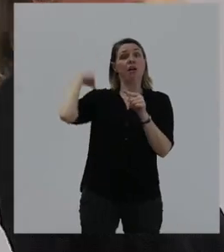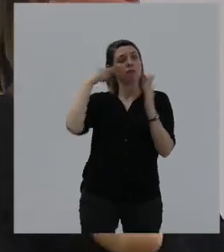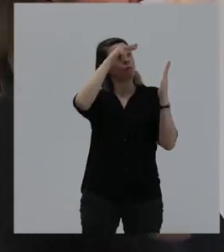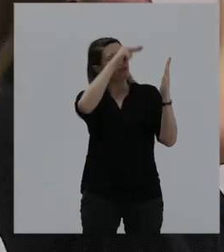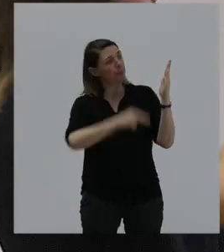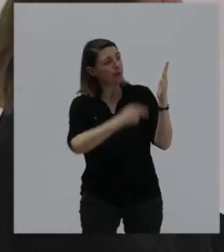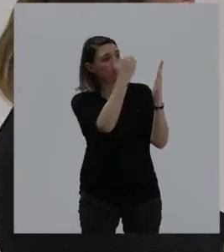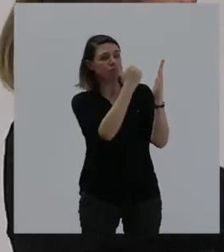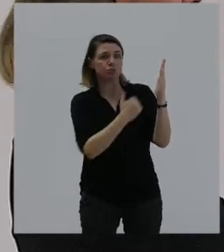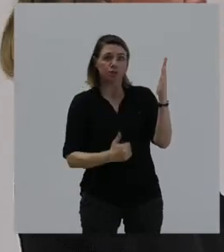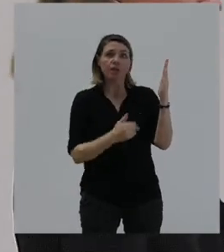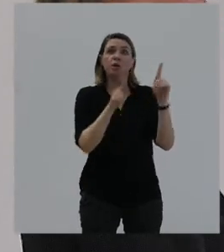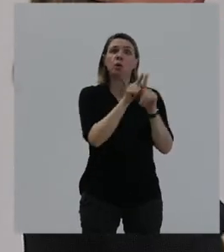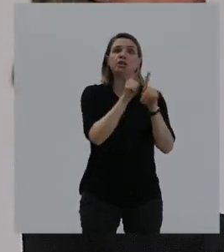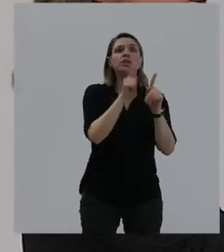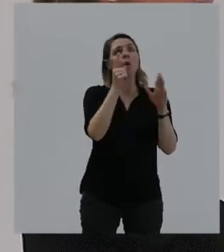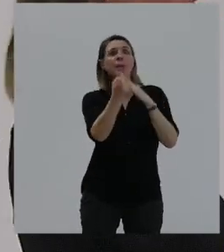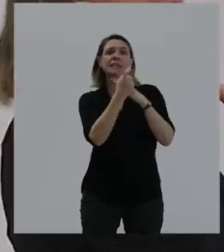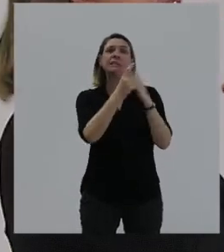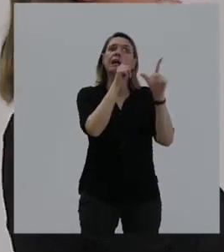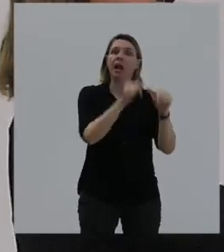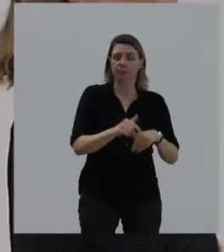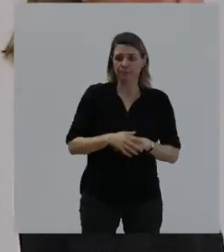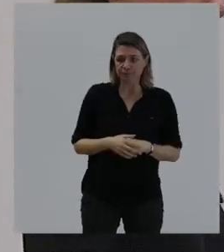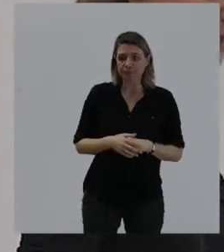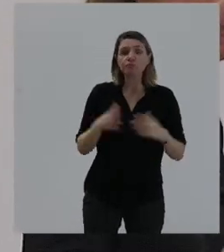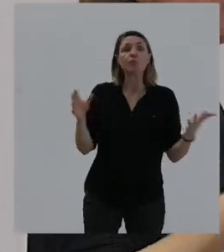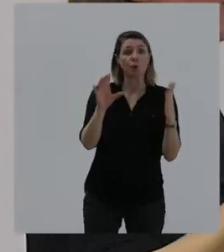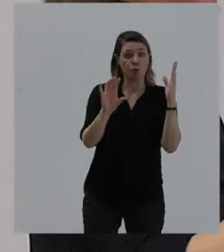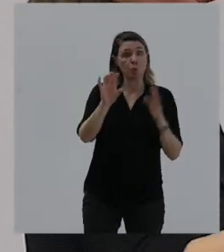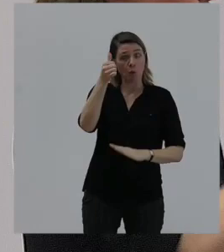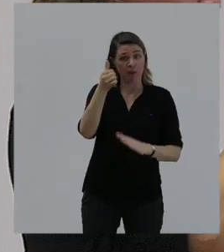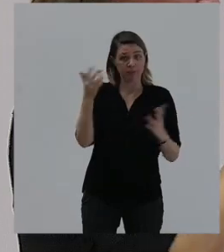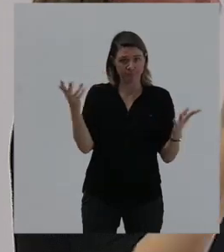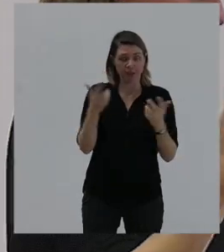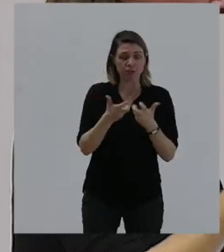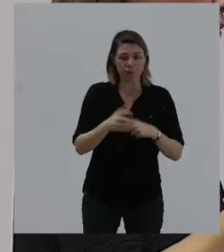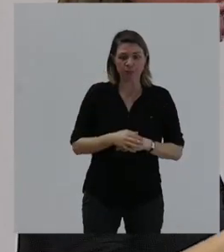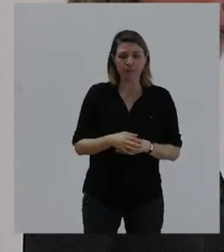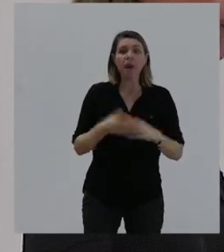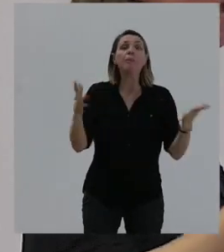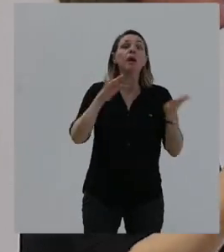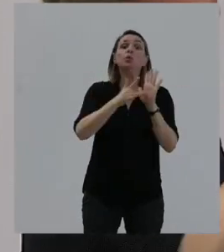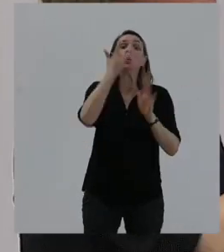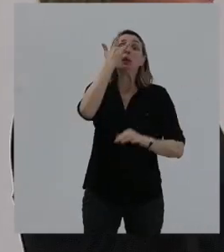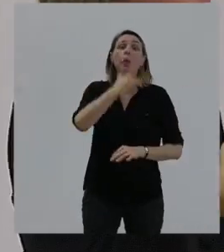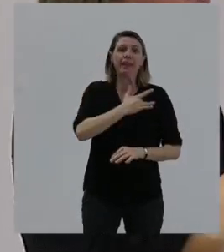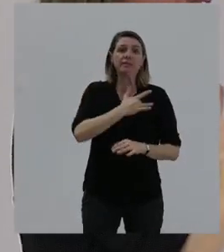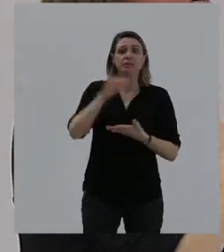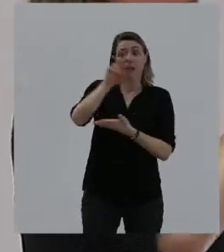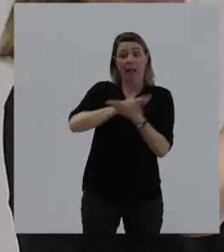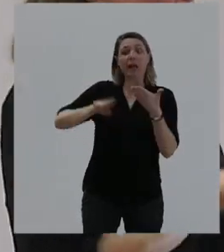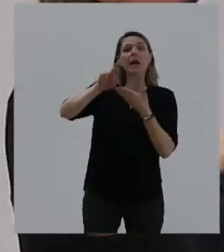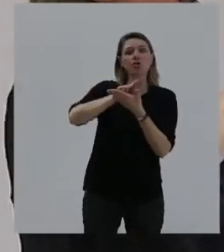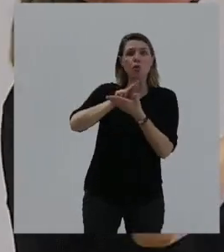et puisse tirer les leçons de ces réussites antérieures. Donc voilà les premiers points. Dans toutes les hypothèses, la région, qui est un